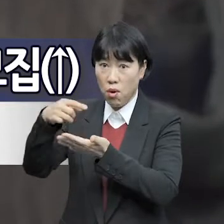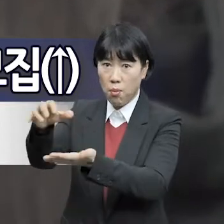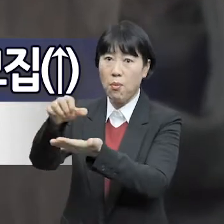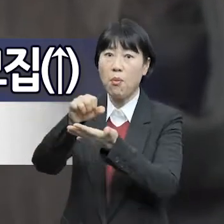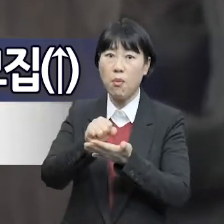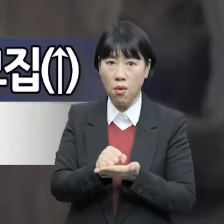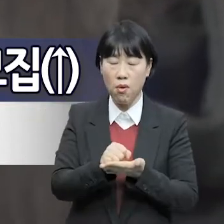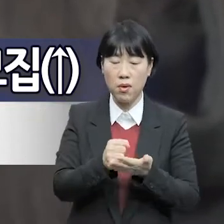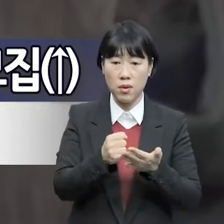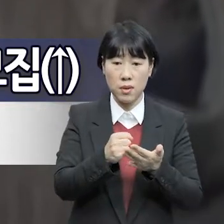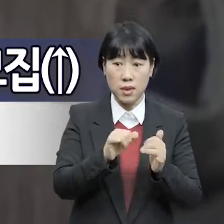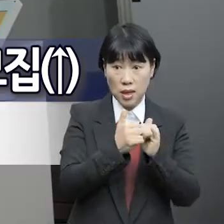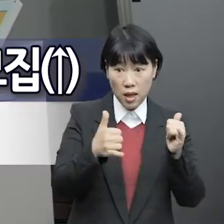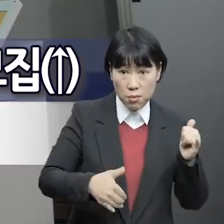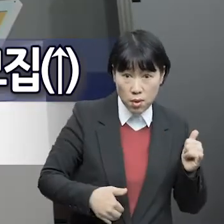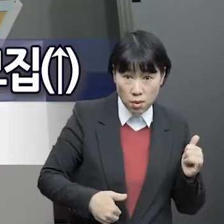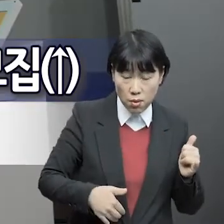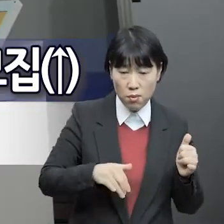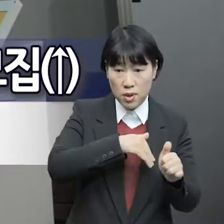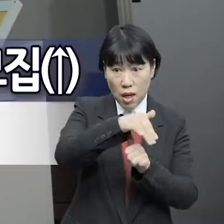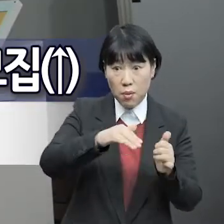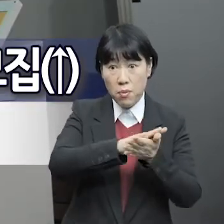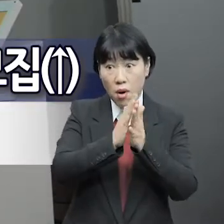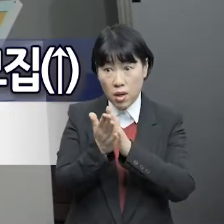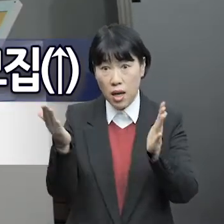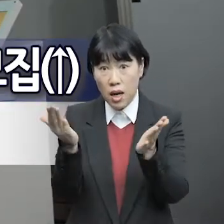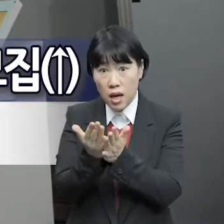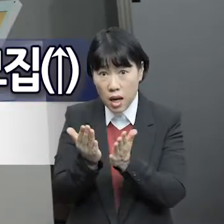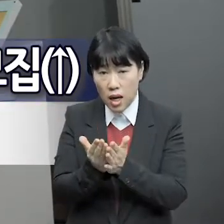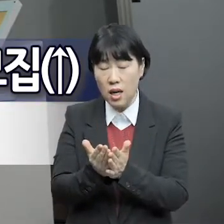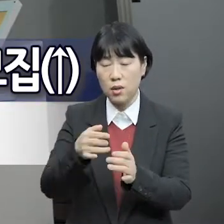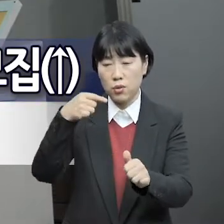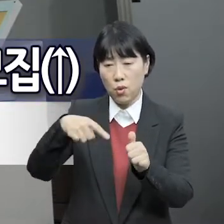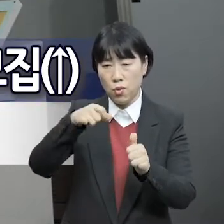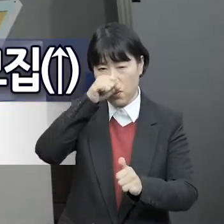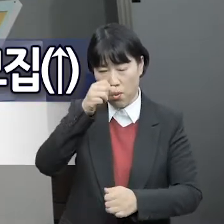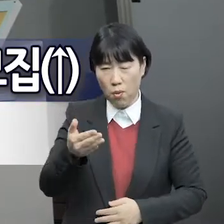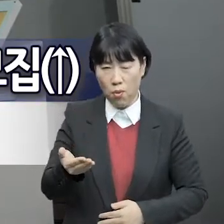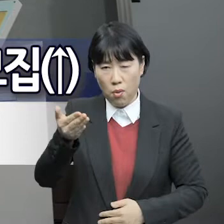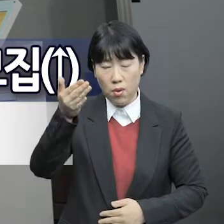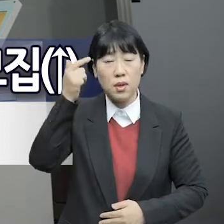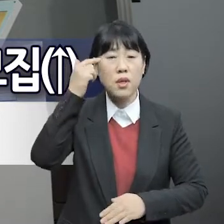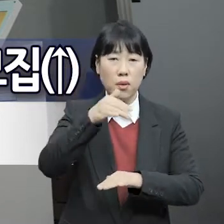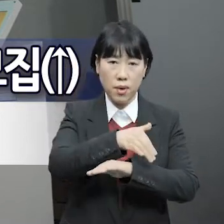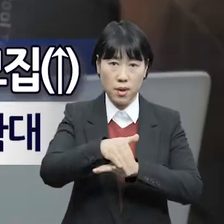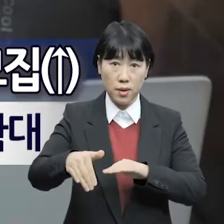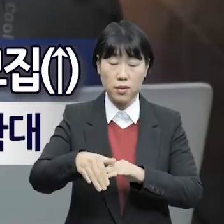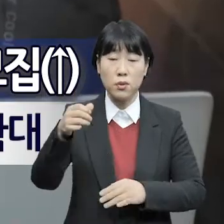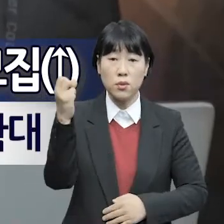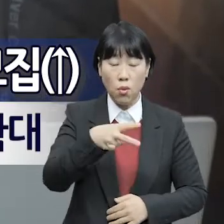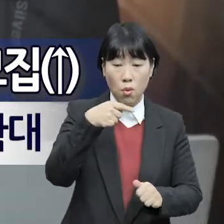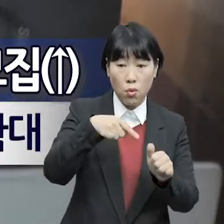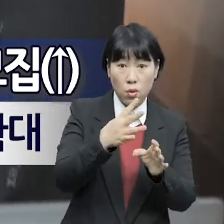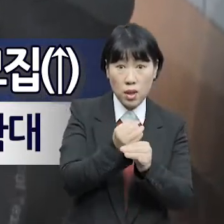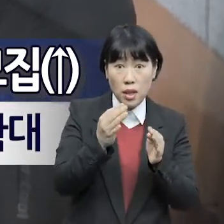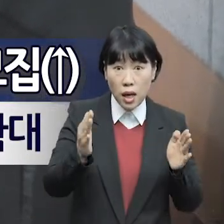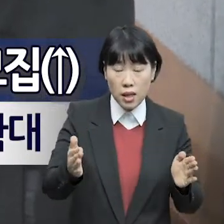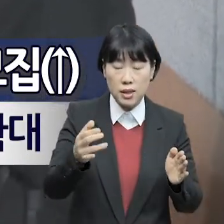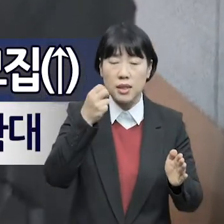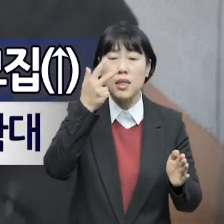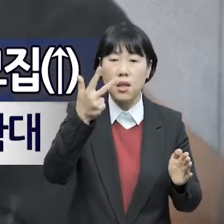상황에 대응할 수 있는 커리큘럼을 확정하는 등 교육의 질을 향상시킬 계획입니다. 또